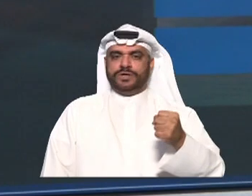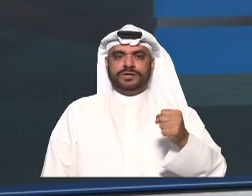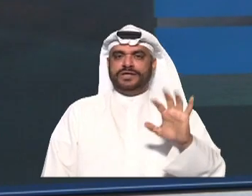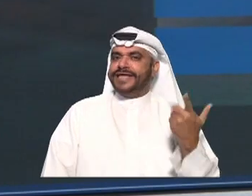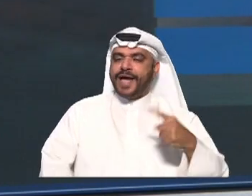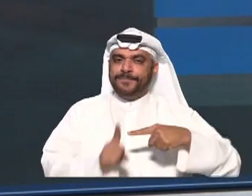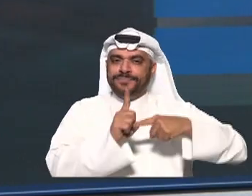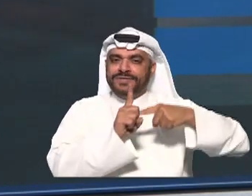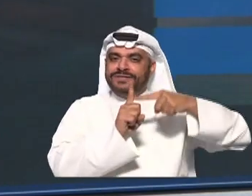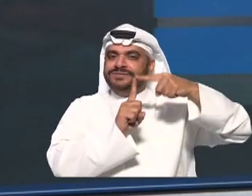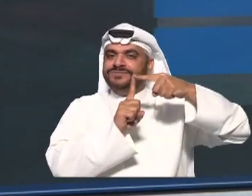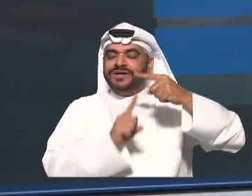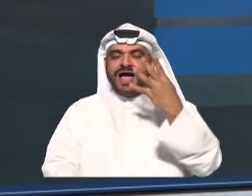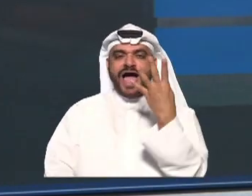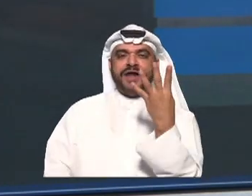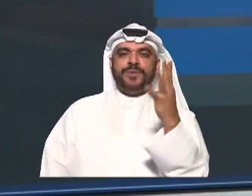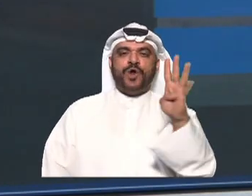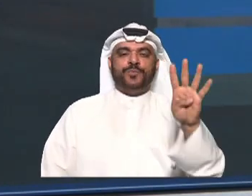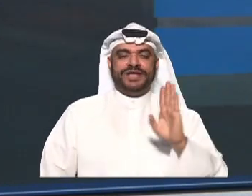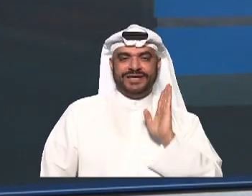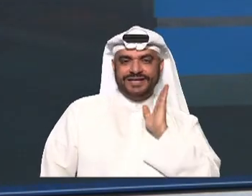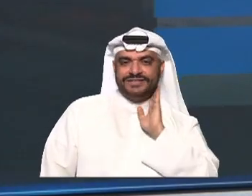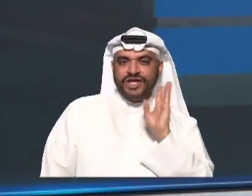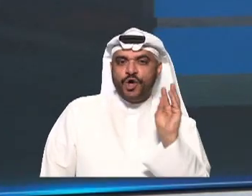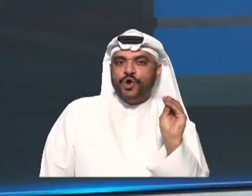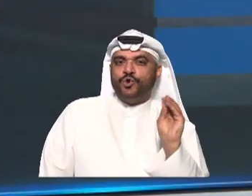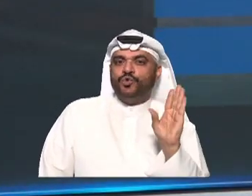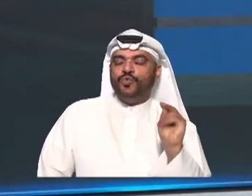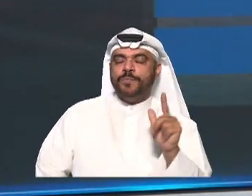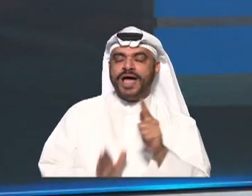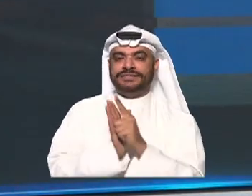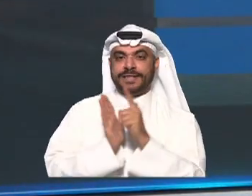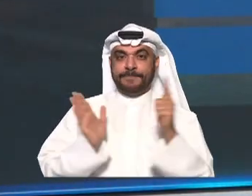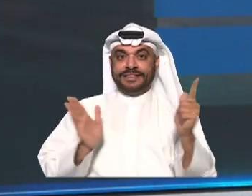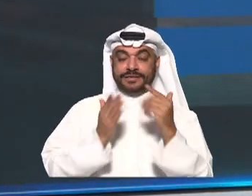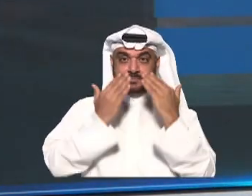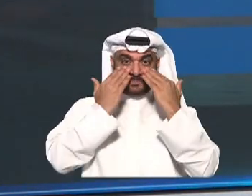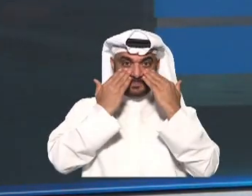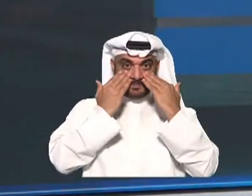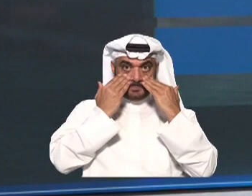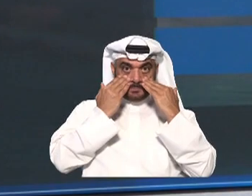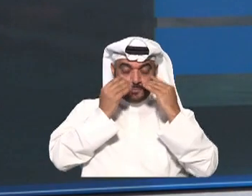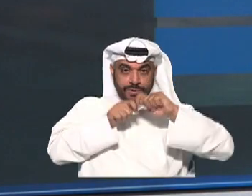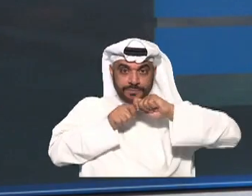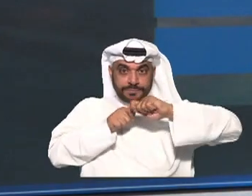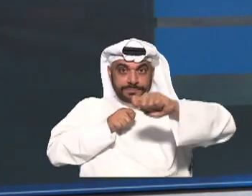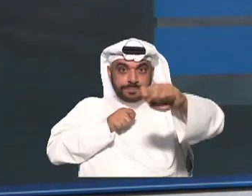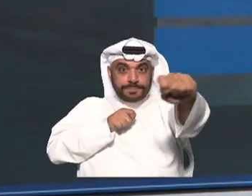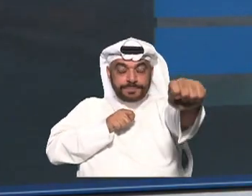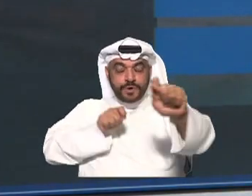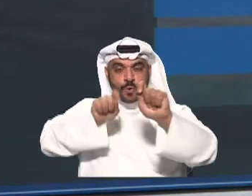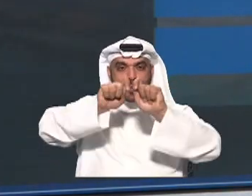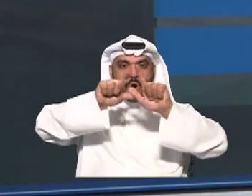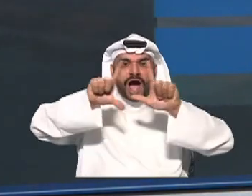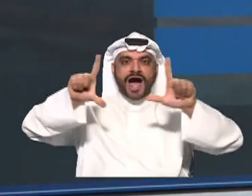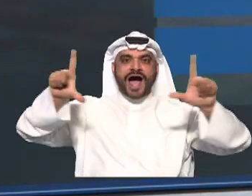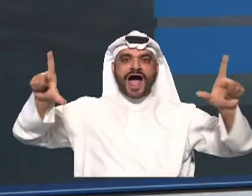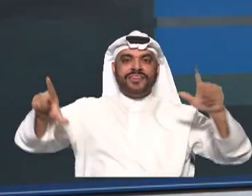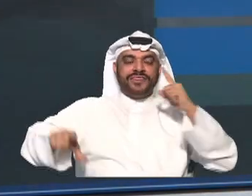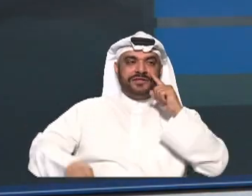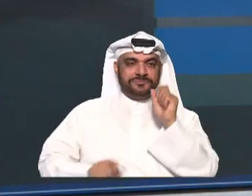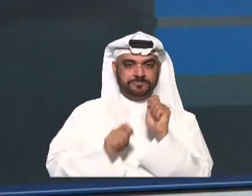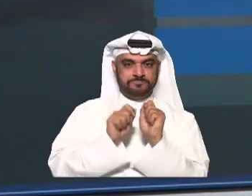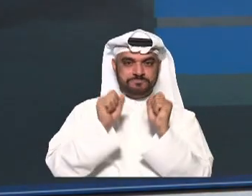درجة مئوية، الرطوبة النسبية 17%، والرؤية الأفقية ممتازة تتجاوز 10 كيلومتر، رياح حاليا شرقية تصل سرعتها إلى